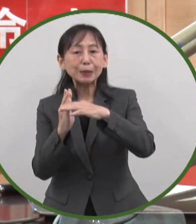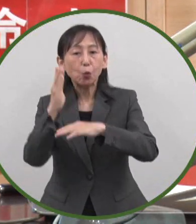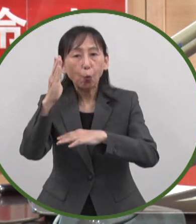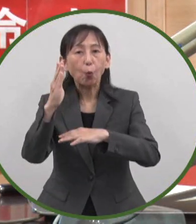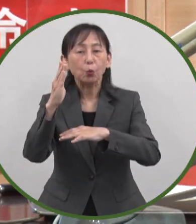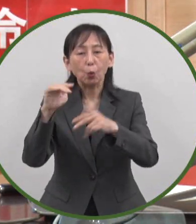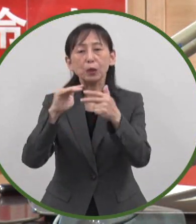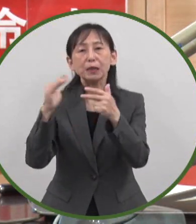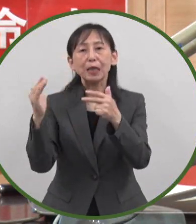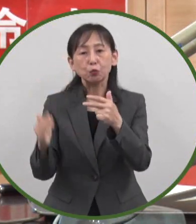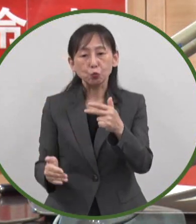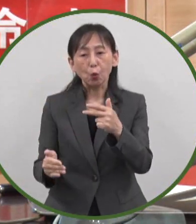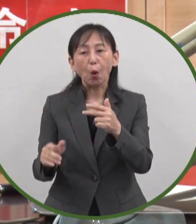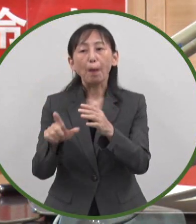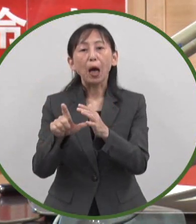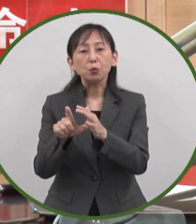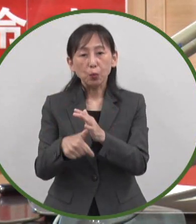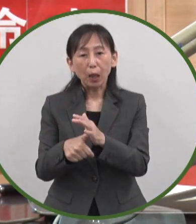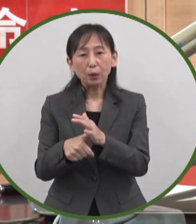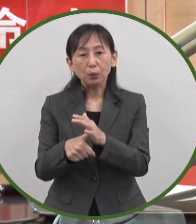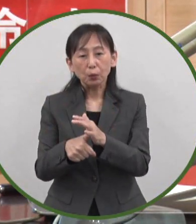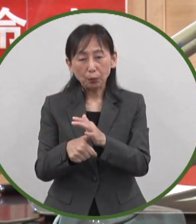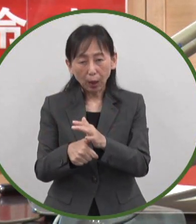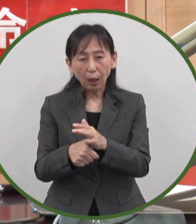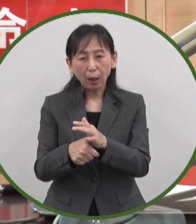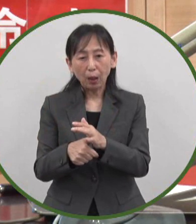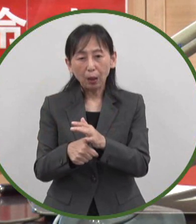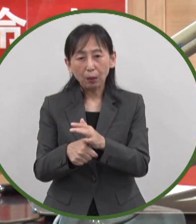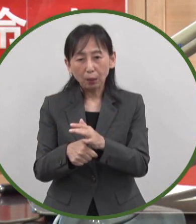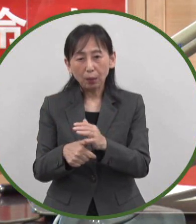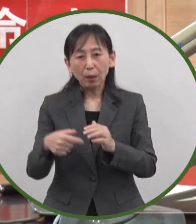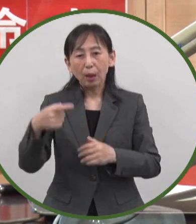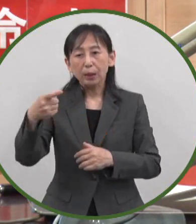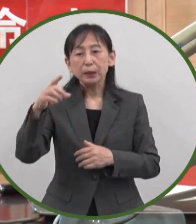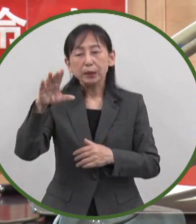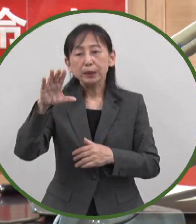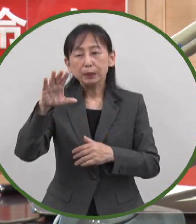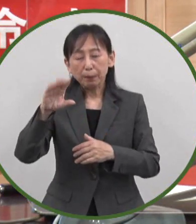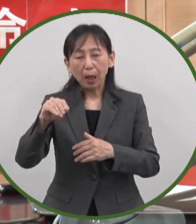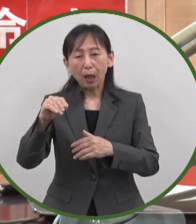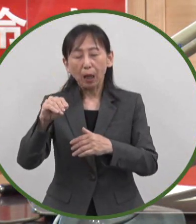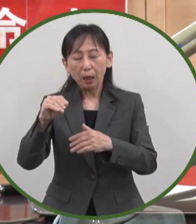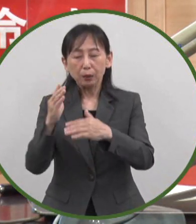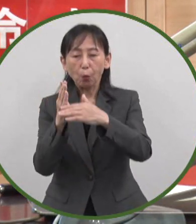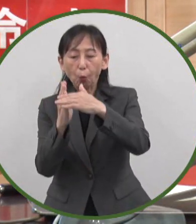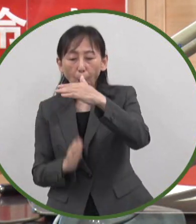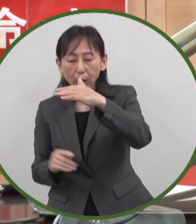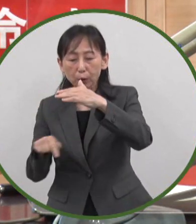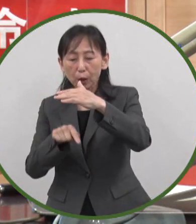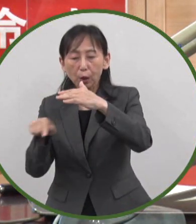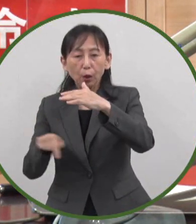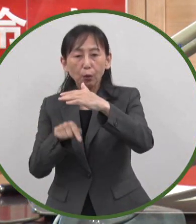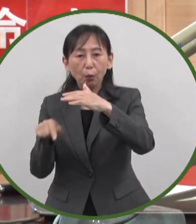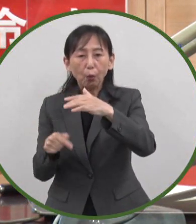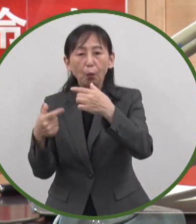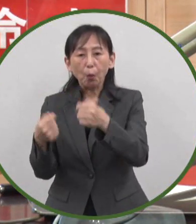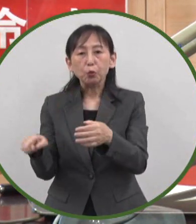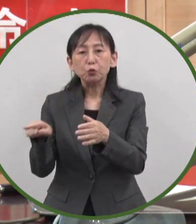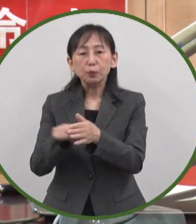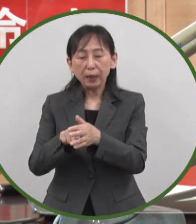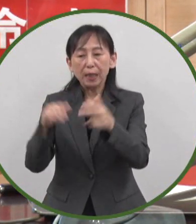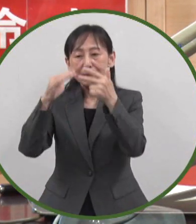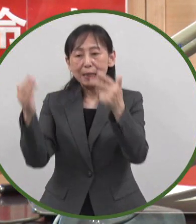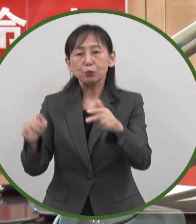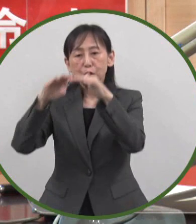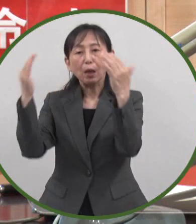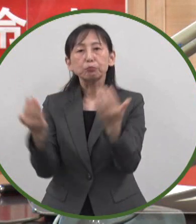については1万平米未満の部分も含めてですね、営業はしないでく